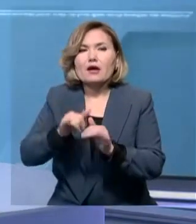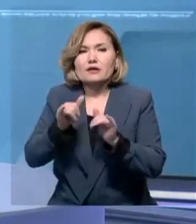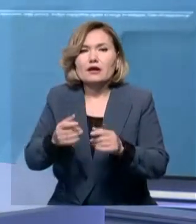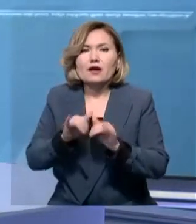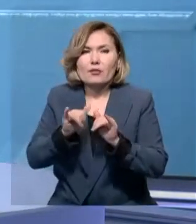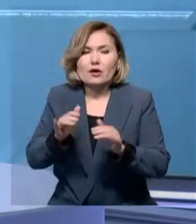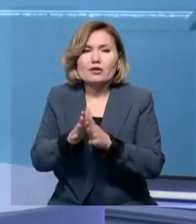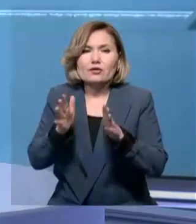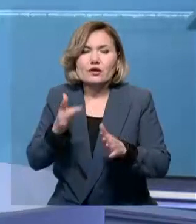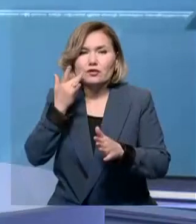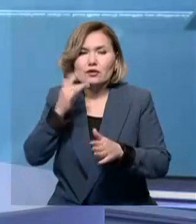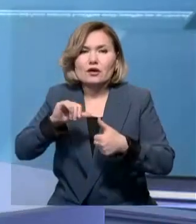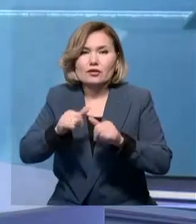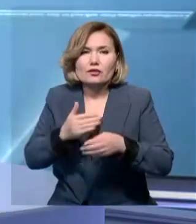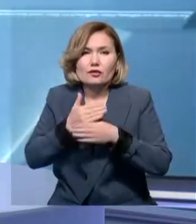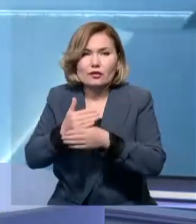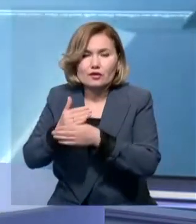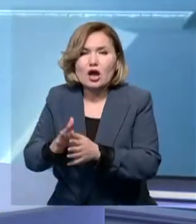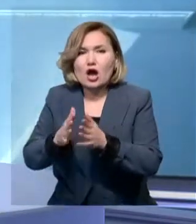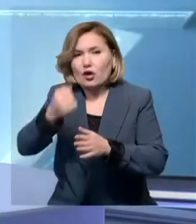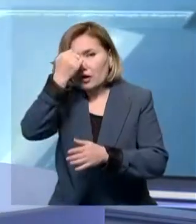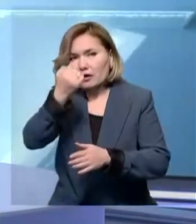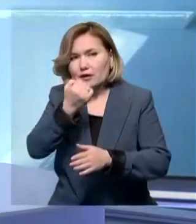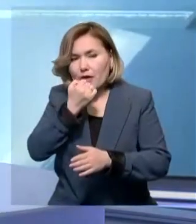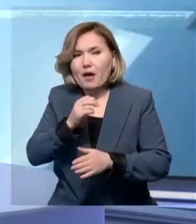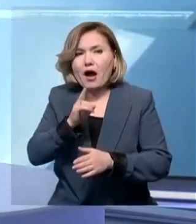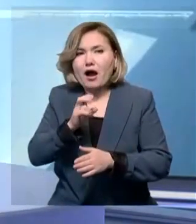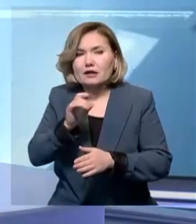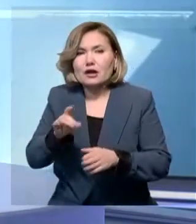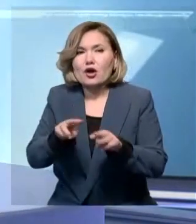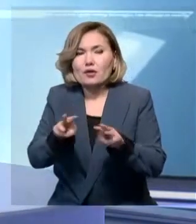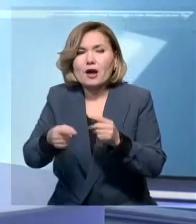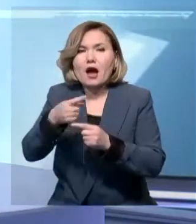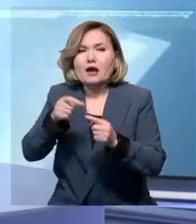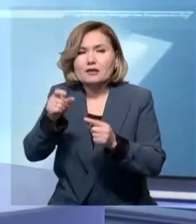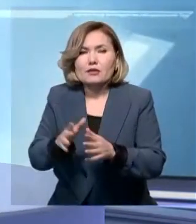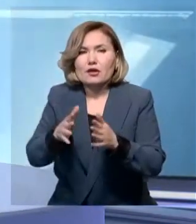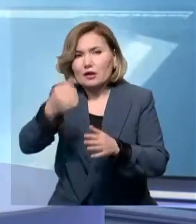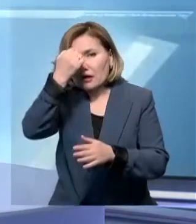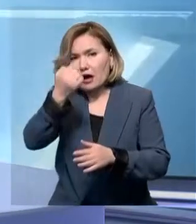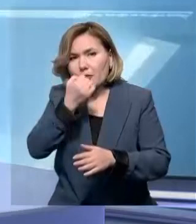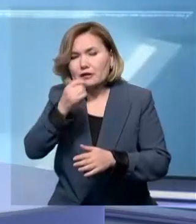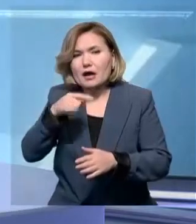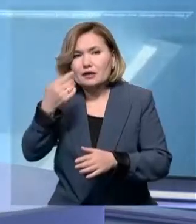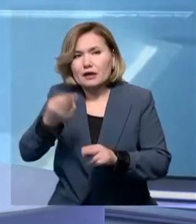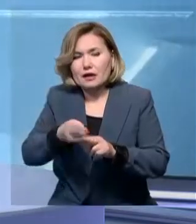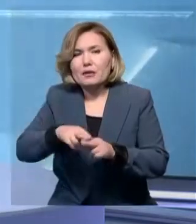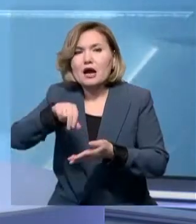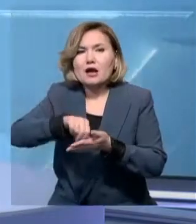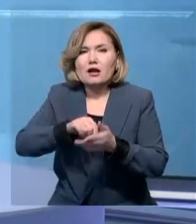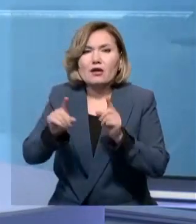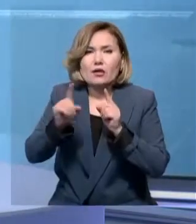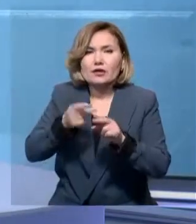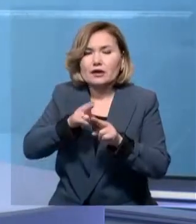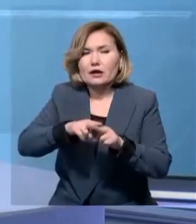дамытуға тұрақты қолдау көрсетіп келе жатқаны үшін Қатар үкіметі мен кәсіпкерлеріне алғыс айтты. Сондай-ақ жиынға қатысушылардың